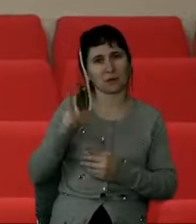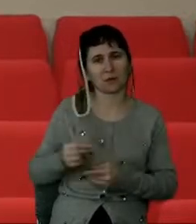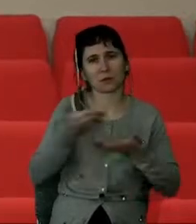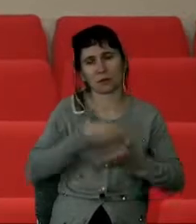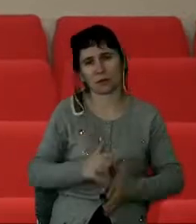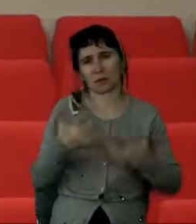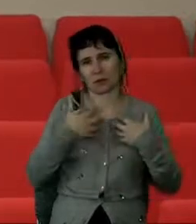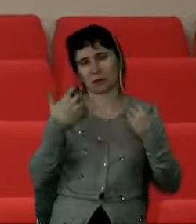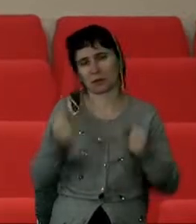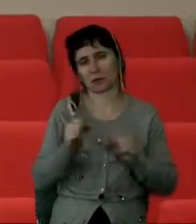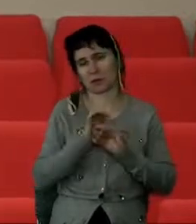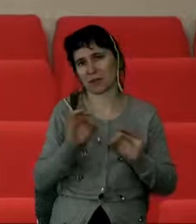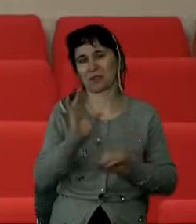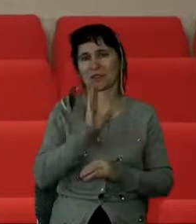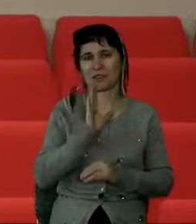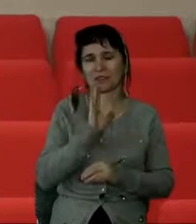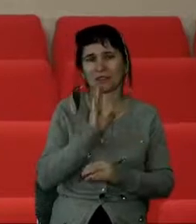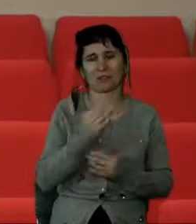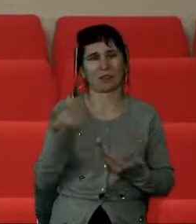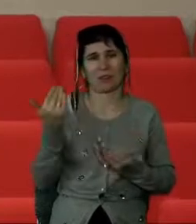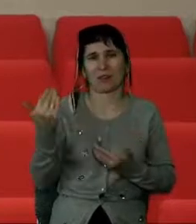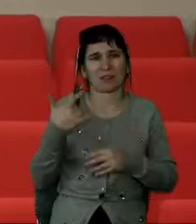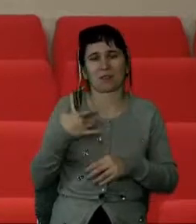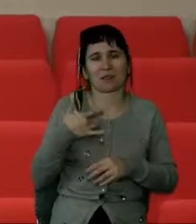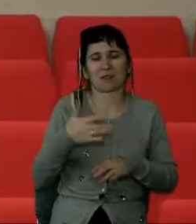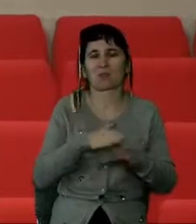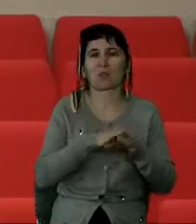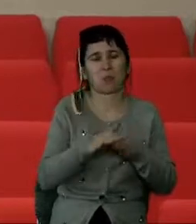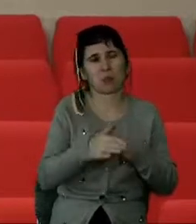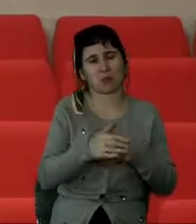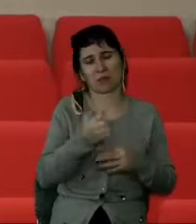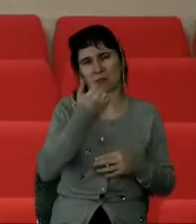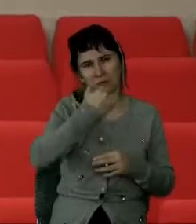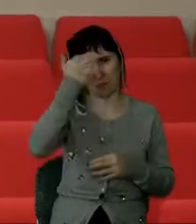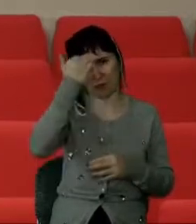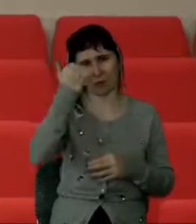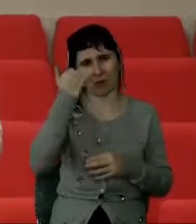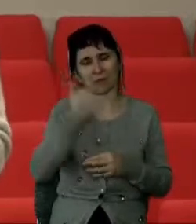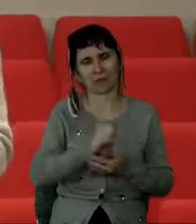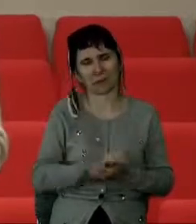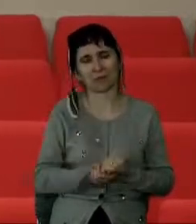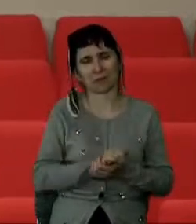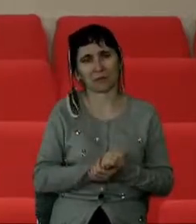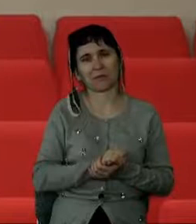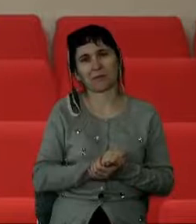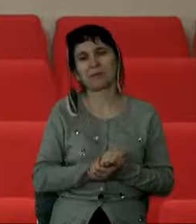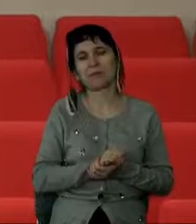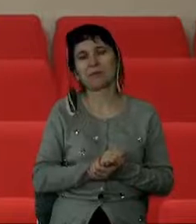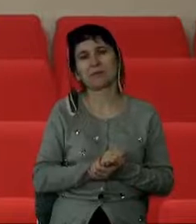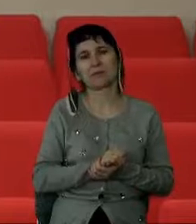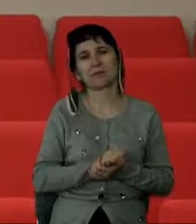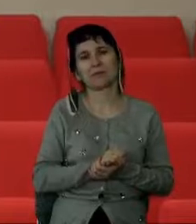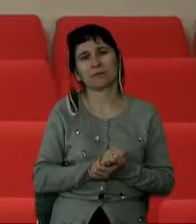здорова, гарна дівчинка. І наше серце переповнюється подякою. Тому що так, як